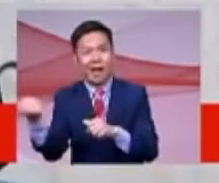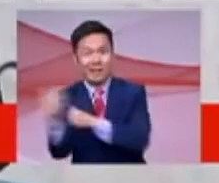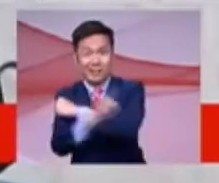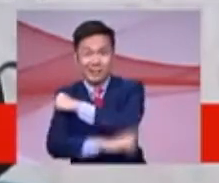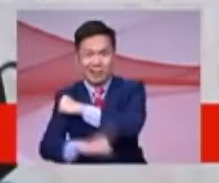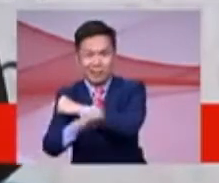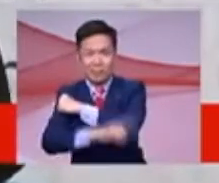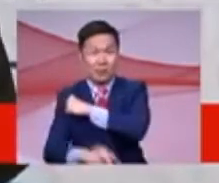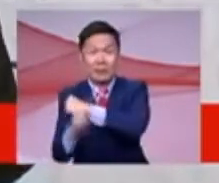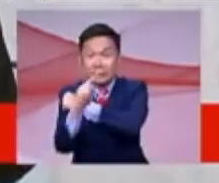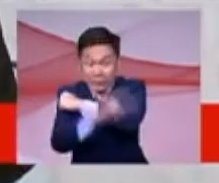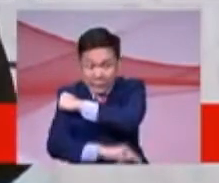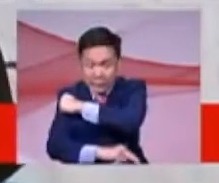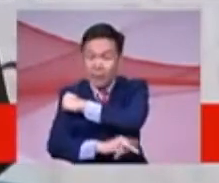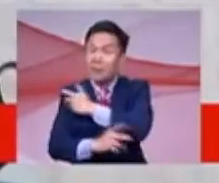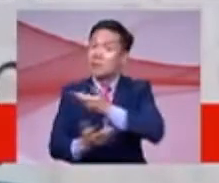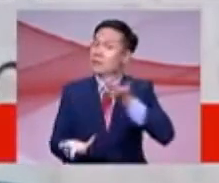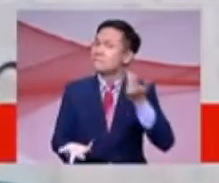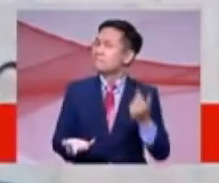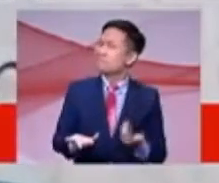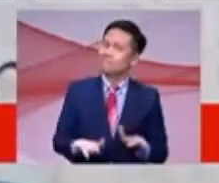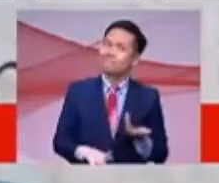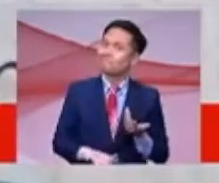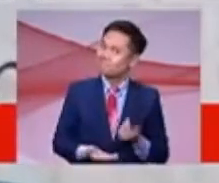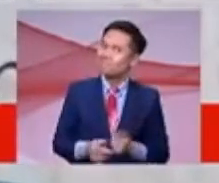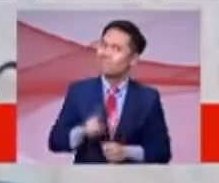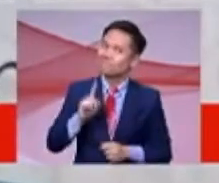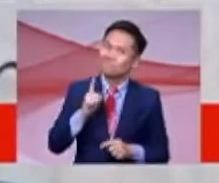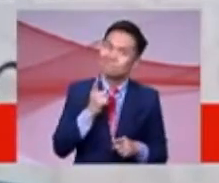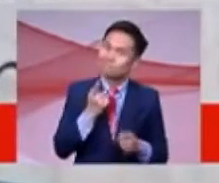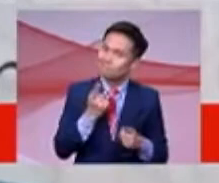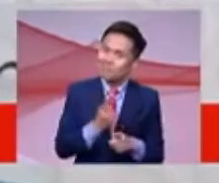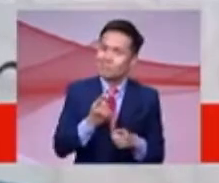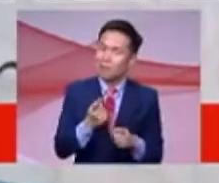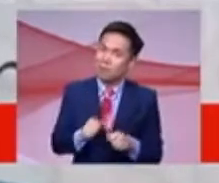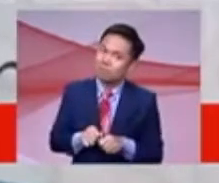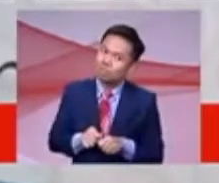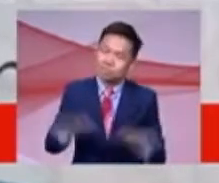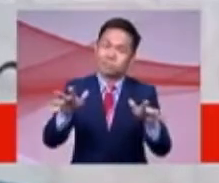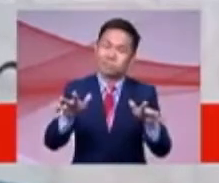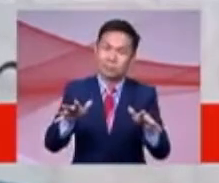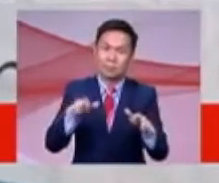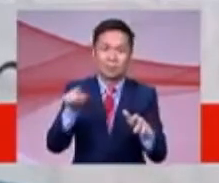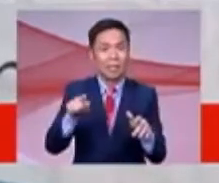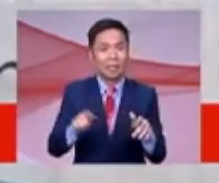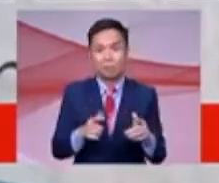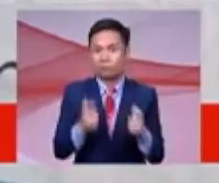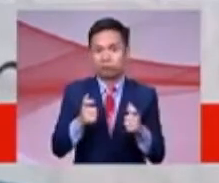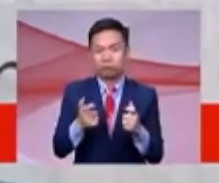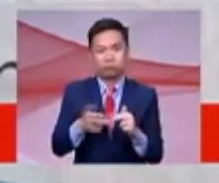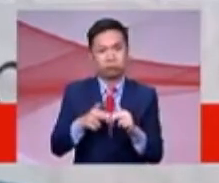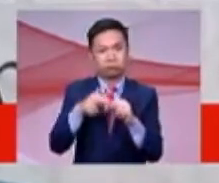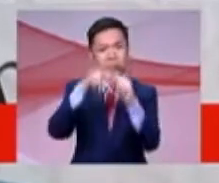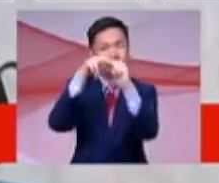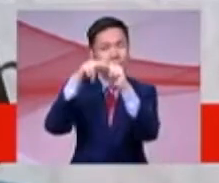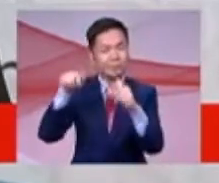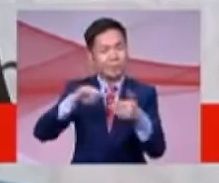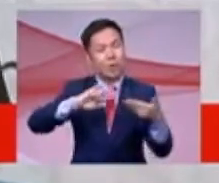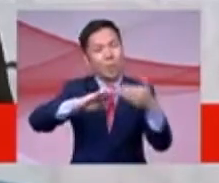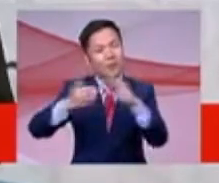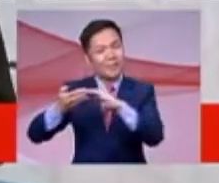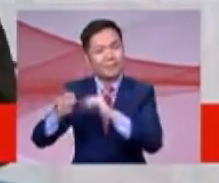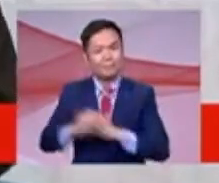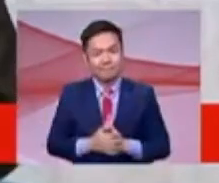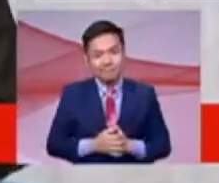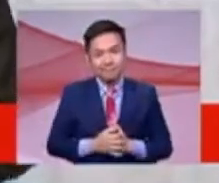pasti akan berlaku jangkitan di kalangan rakyat Malaysia di dalam komuniti kita. Next.